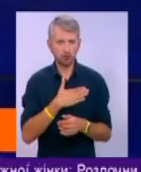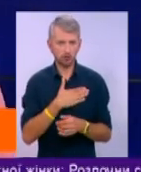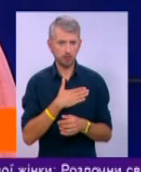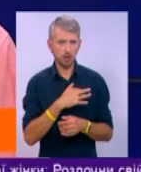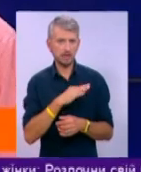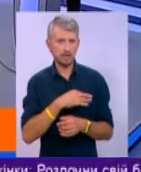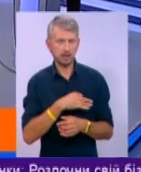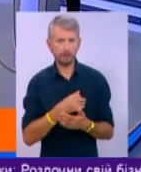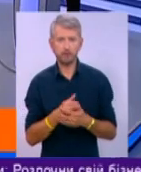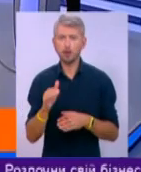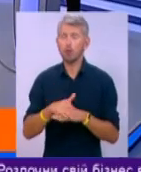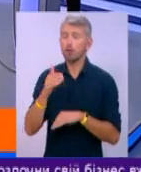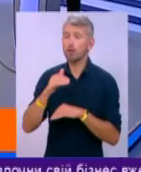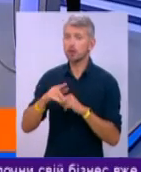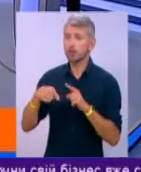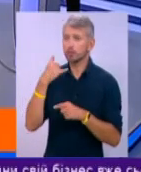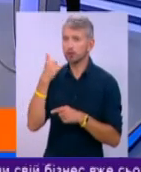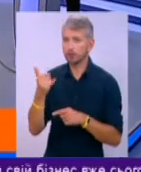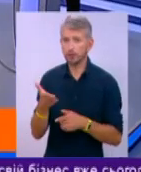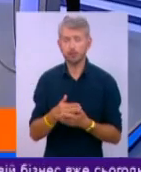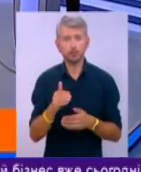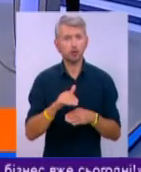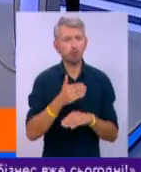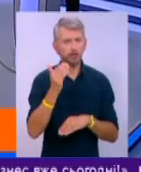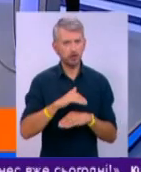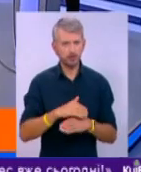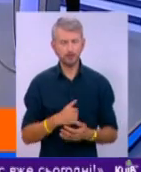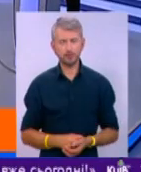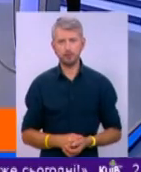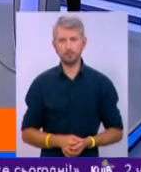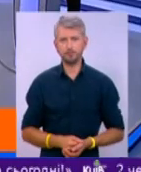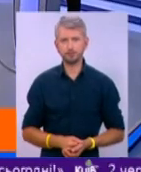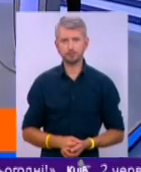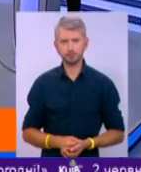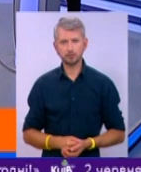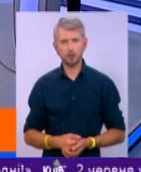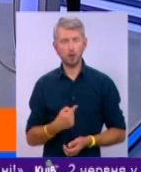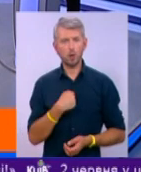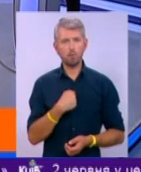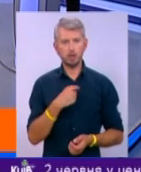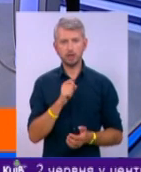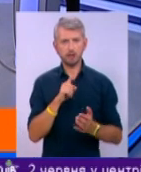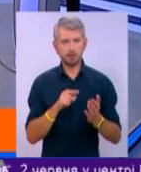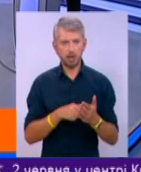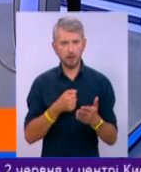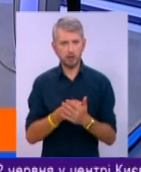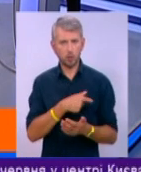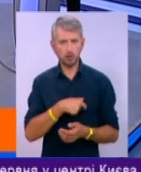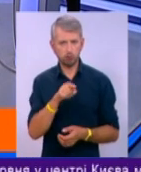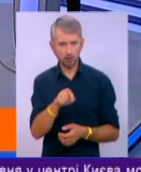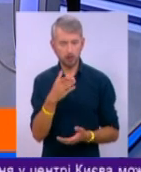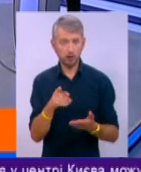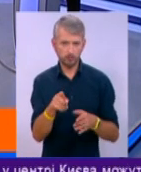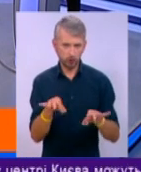супердетективам. Доброго вечора, наступний дзвінок. Добрий вечір. Прошу. У мене запитання до депутата, якщо